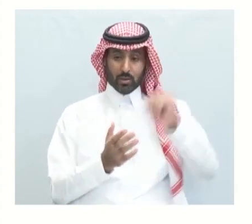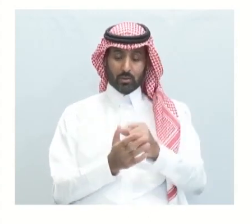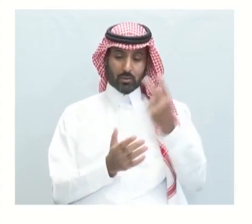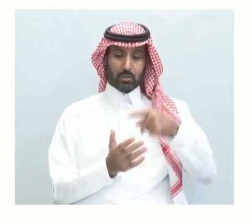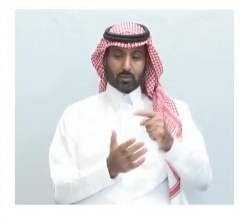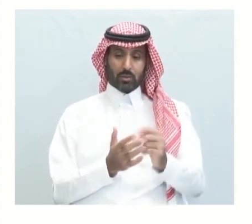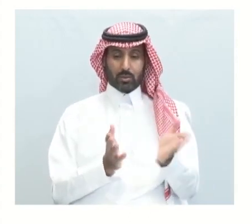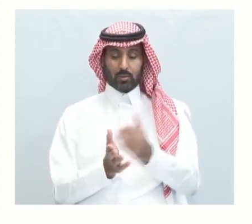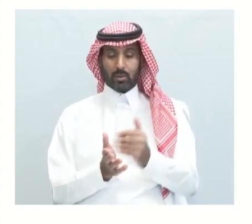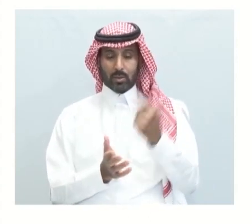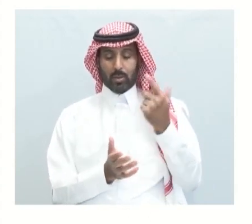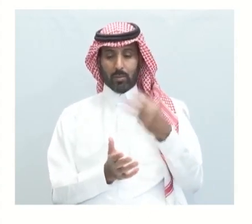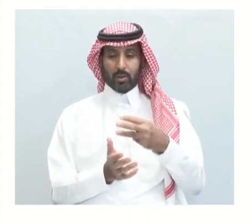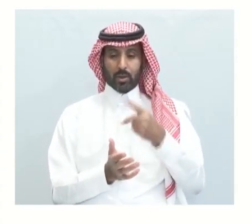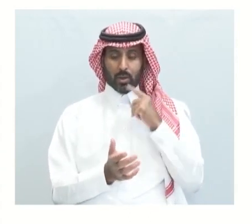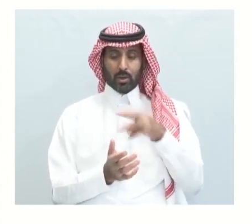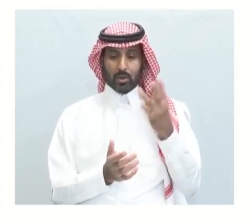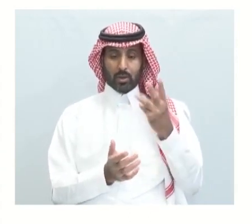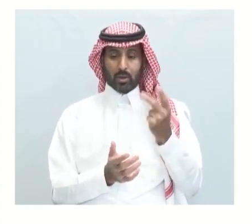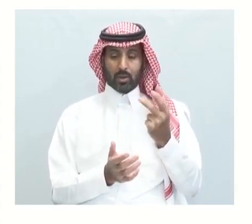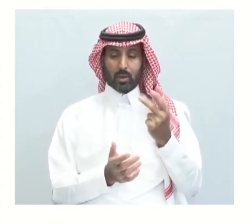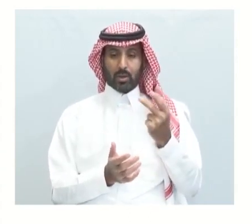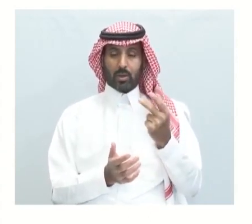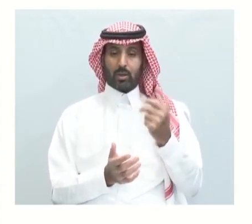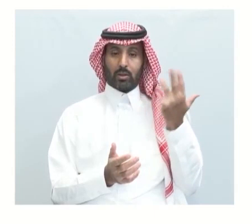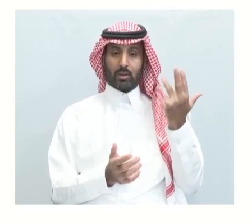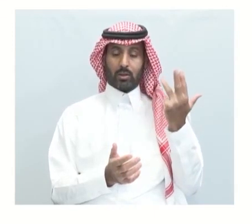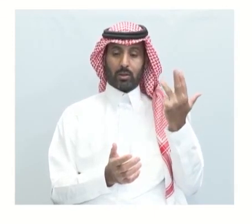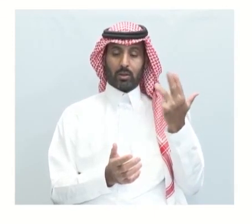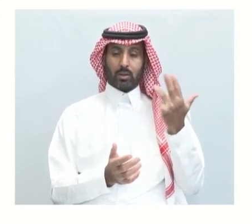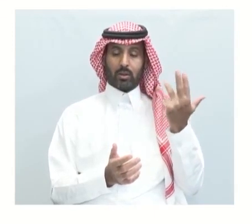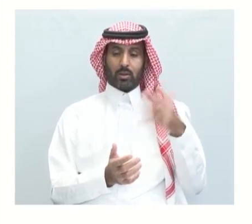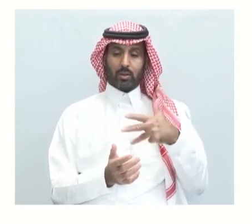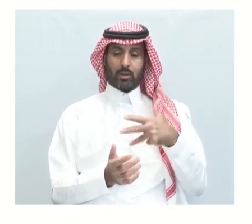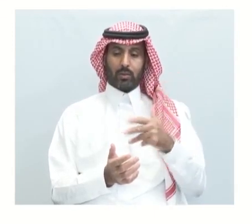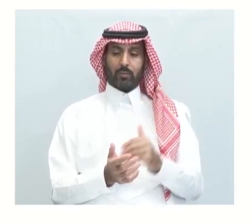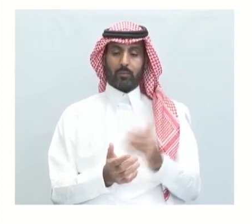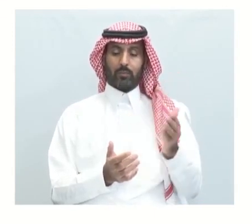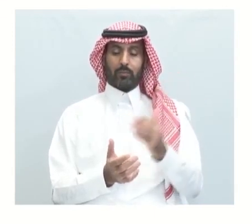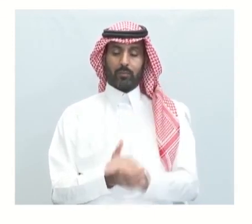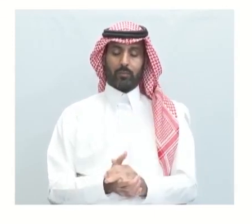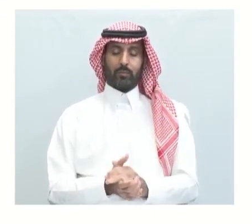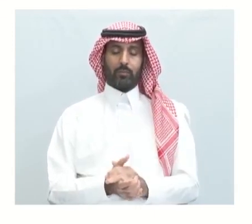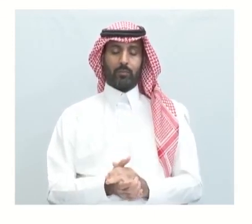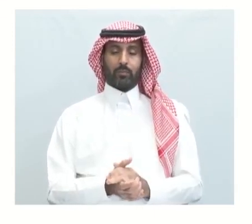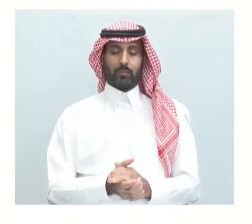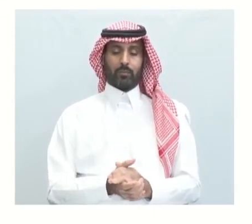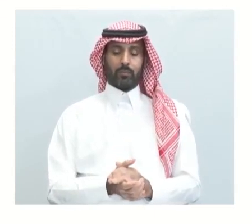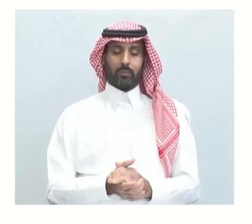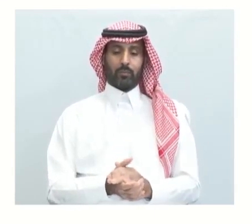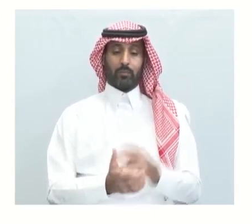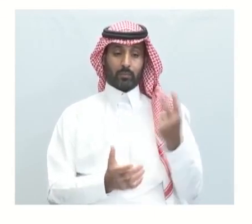السكن 37 الثير 99 هد سكنت بمعنى 12 لديه هنا